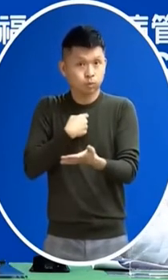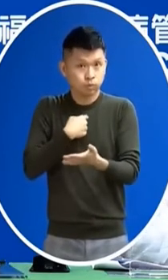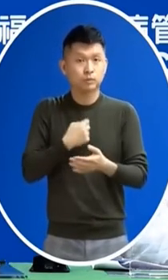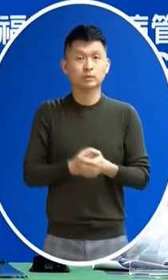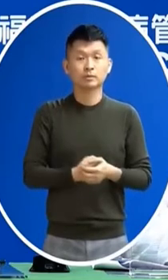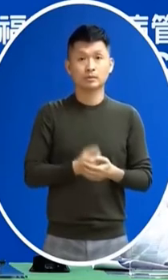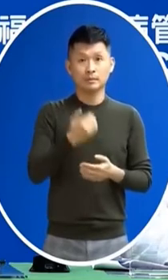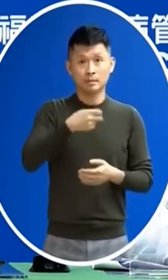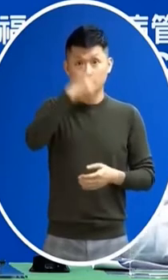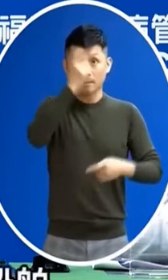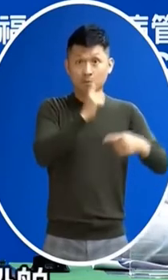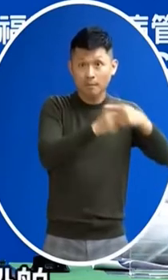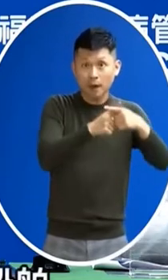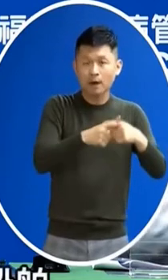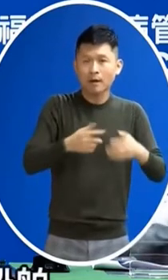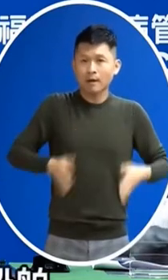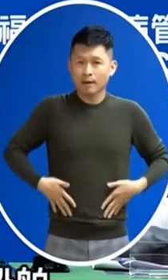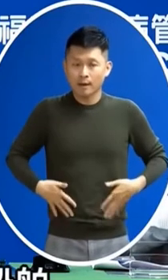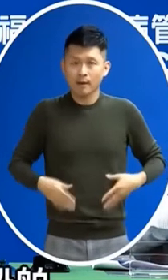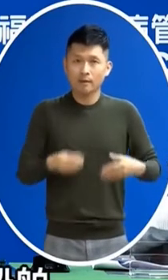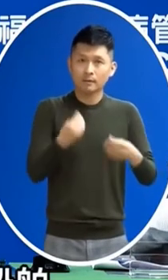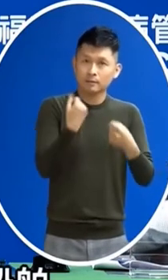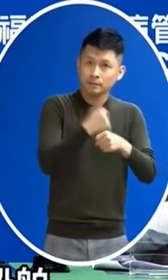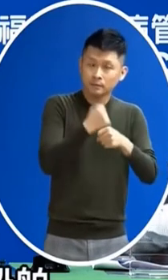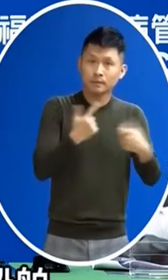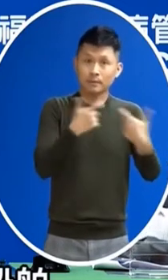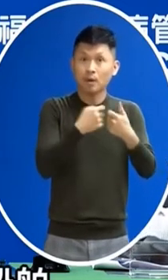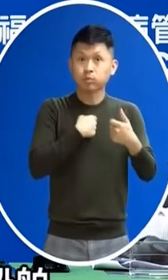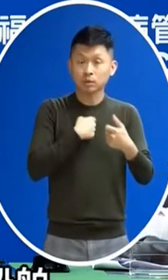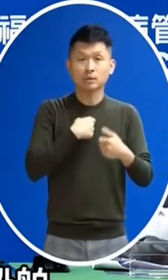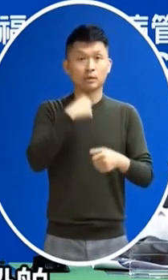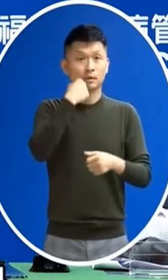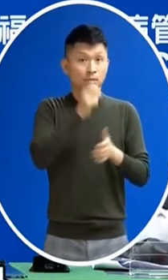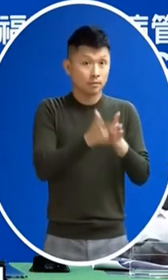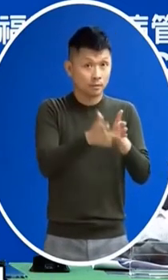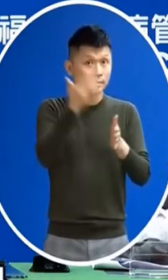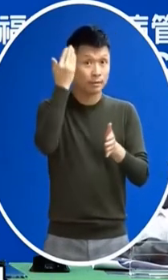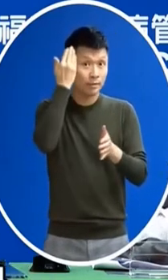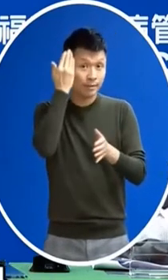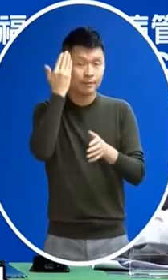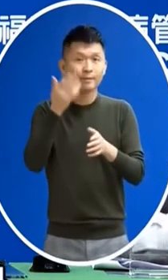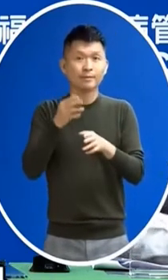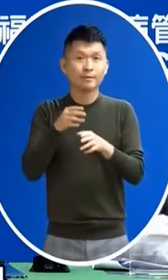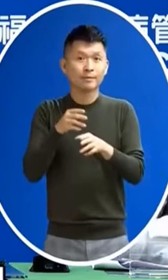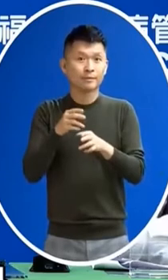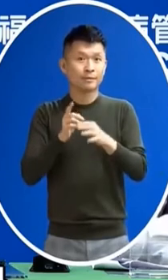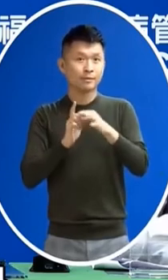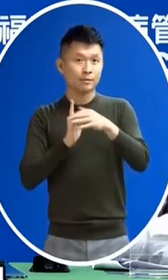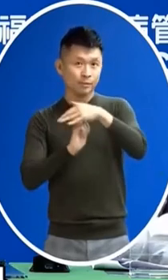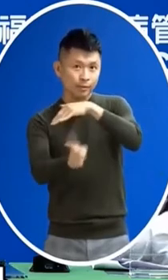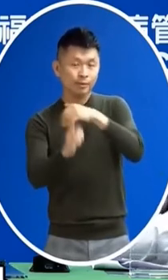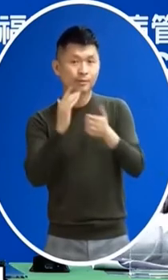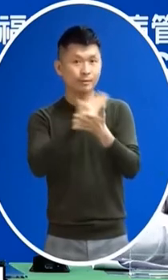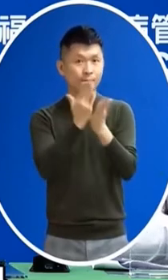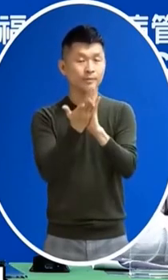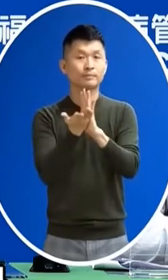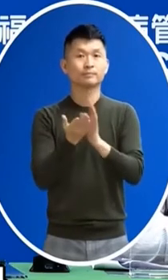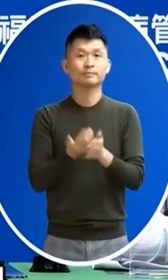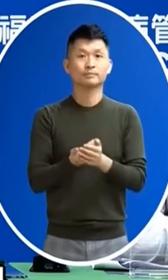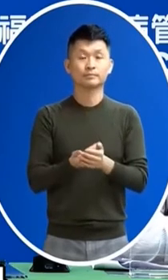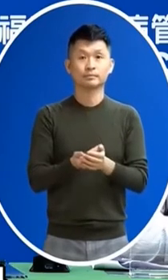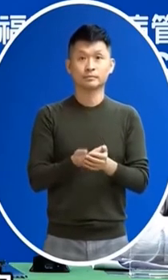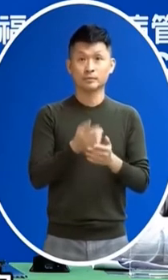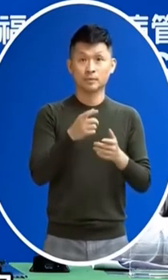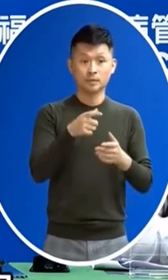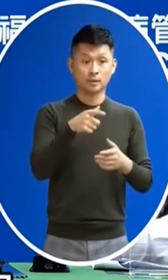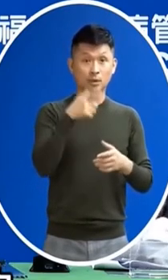的及时应变。那高铁、台铁、公路客运、船舶固定除了在固定舱饮区